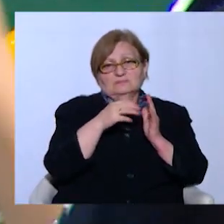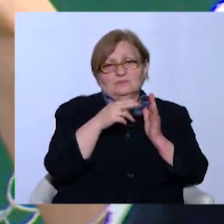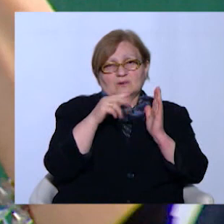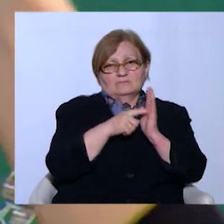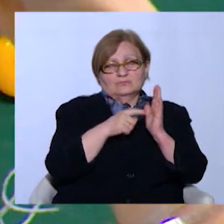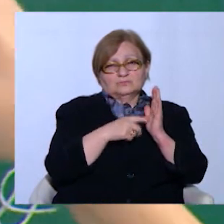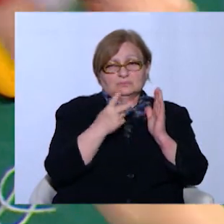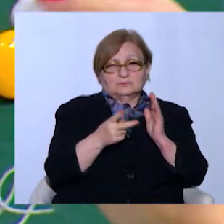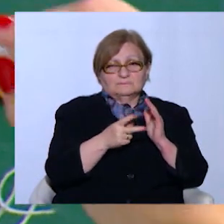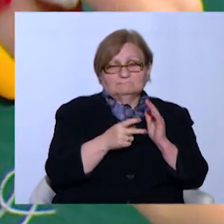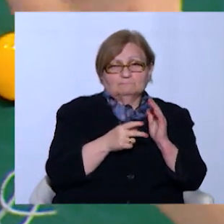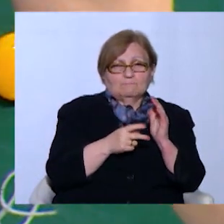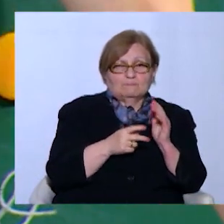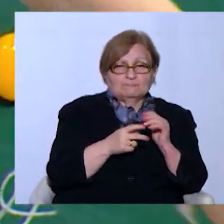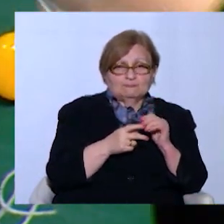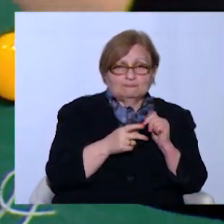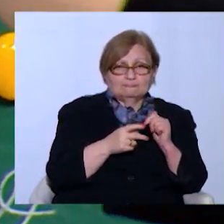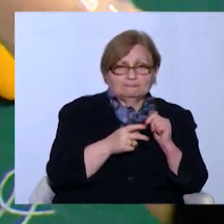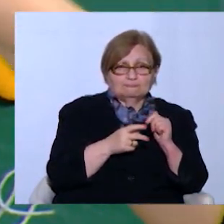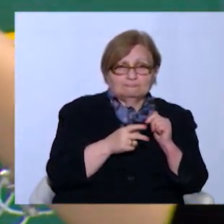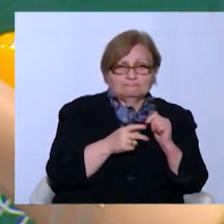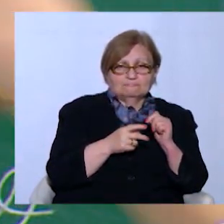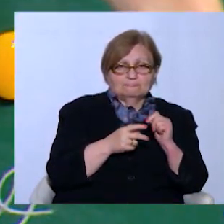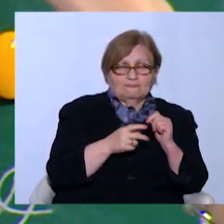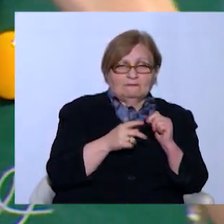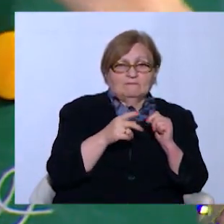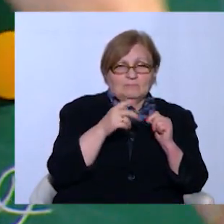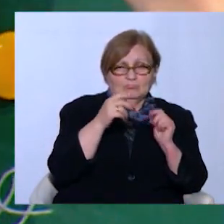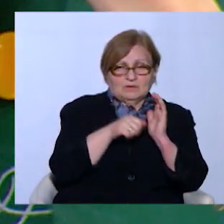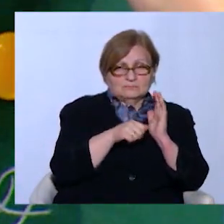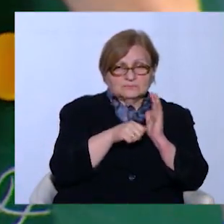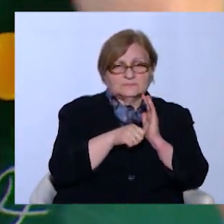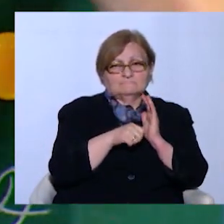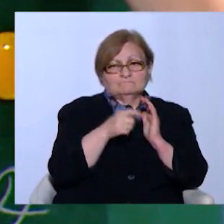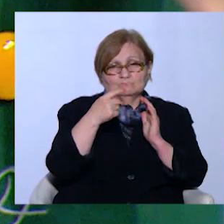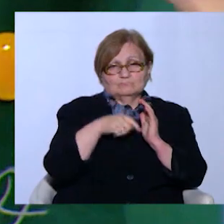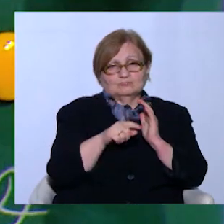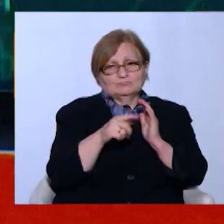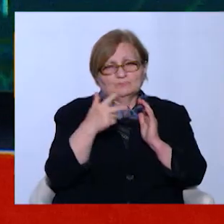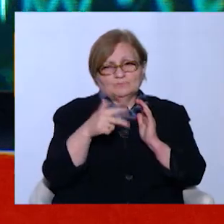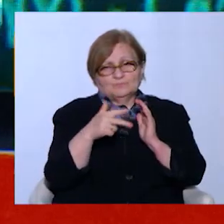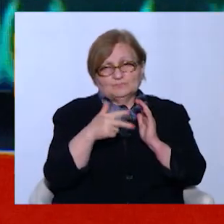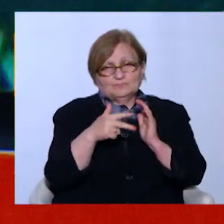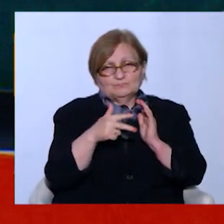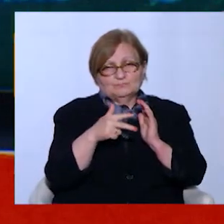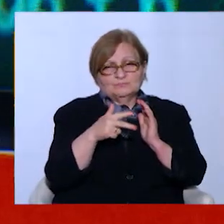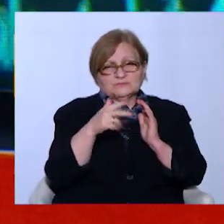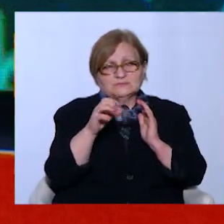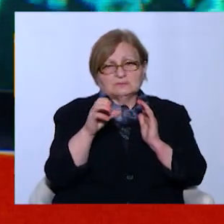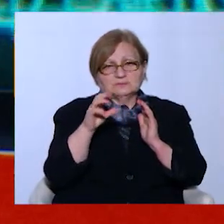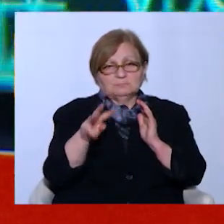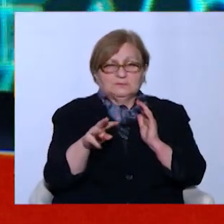გავყოთ 2-ზე. ანუ 12 ანუ ჯერ შევკვეთოთ 12 2-თან 6-ია, 6-ჯერ 5 30